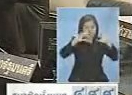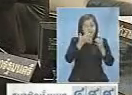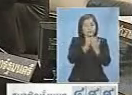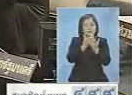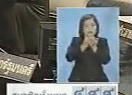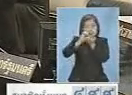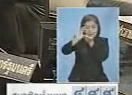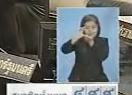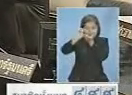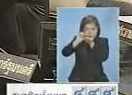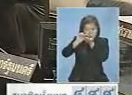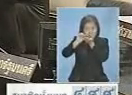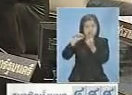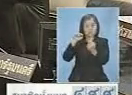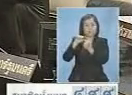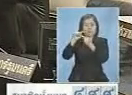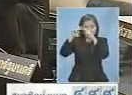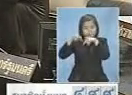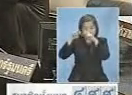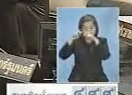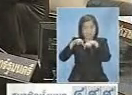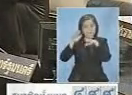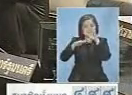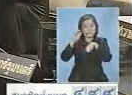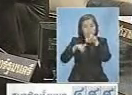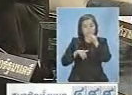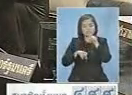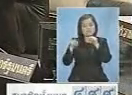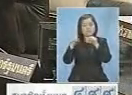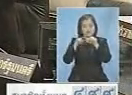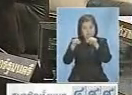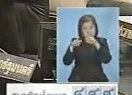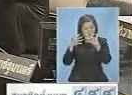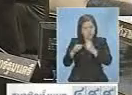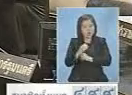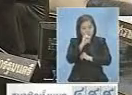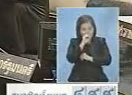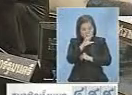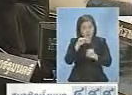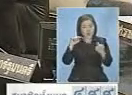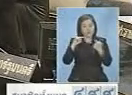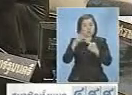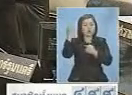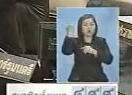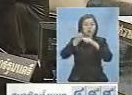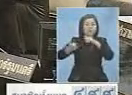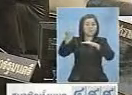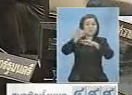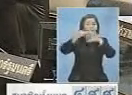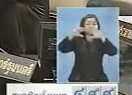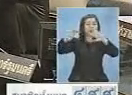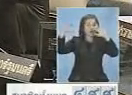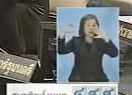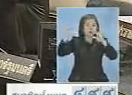ทศลง 20% นอกจากนั้นท่านยังบอกว่าในสมัยรัฐบาลของท่านท่านเป็นผู้ริเริ่ม